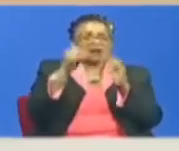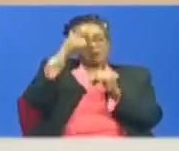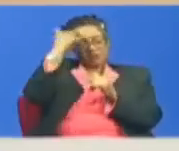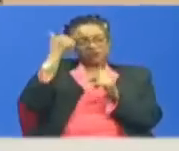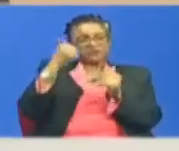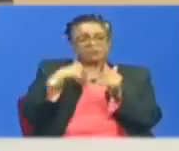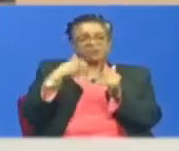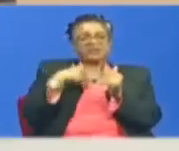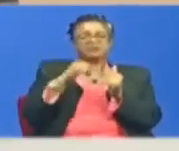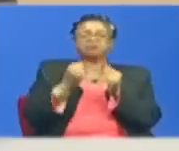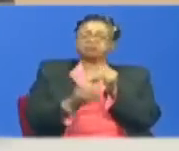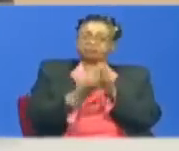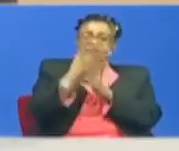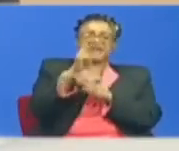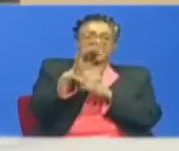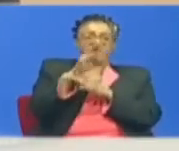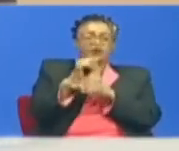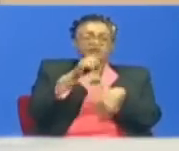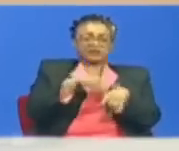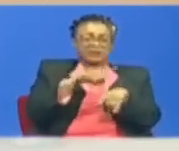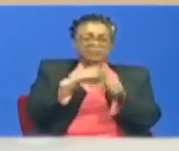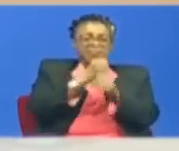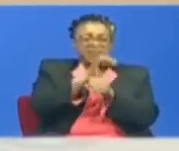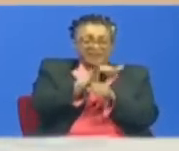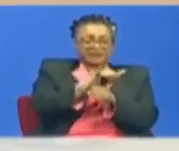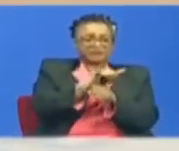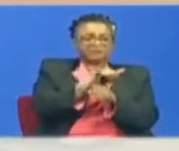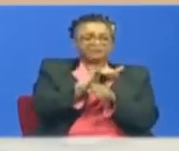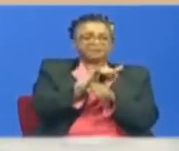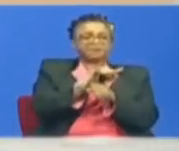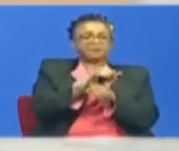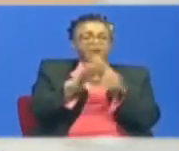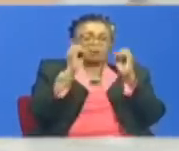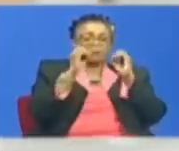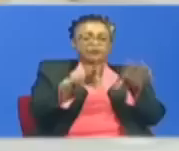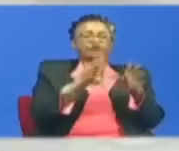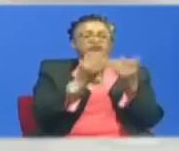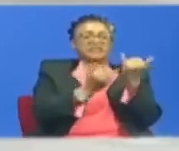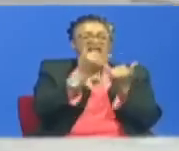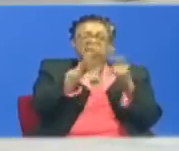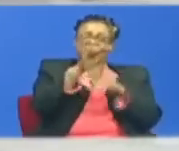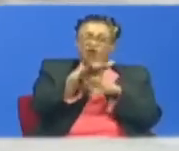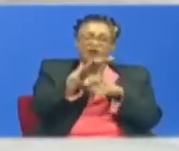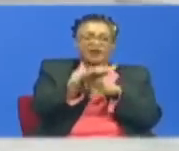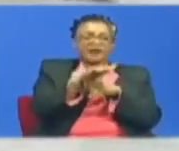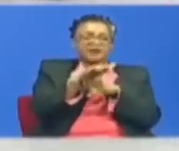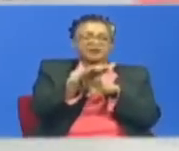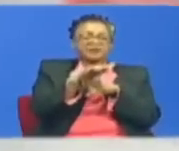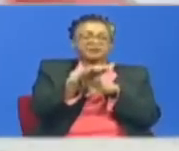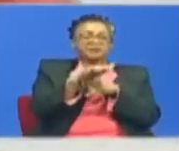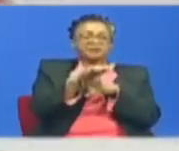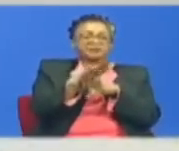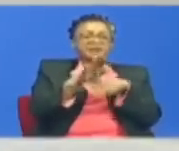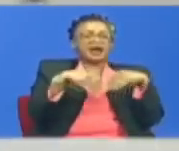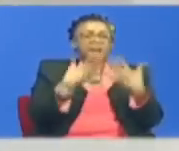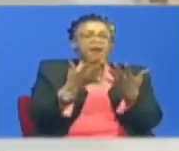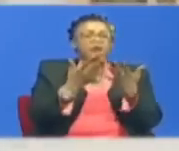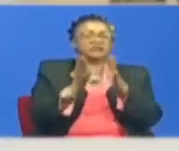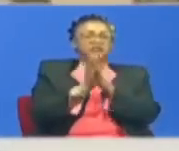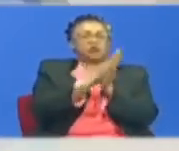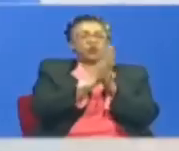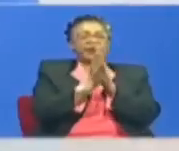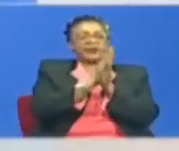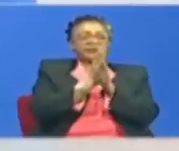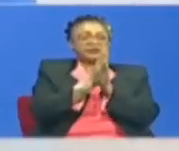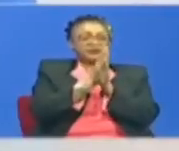Kefwa. So Kefwa kuchukua hiyo ika post on Saturday early morning ika post about the story to be